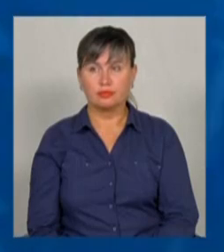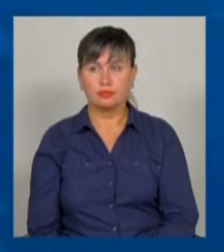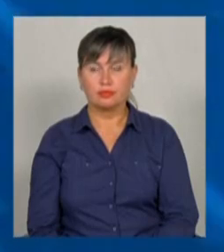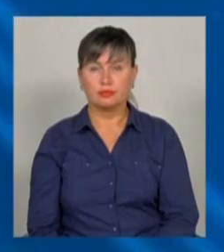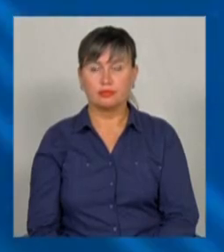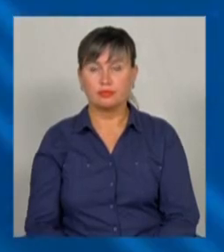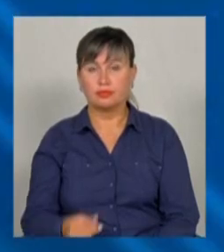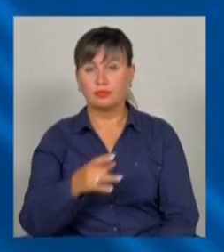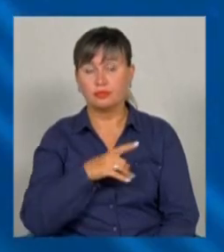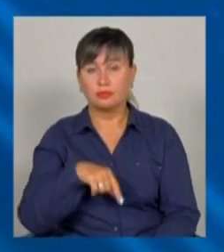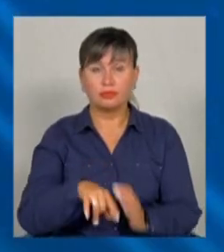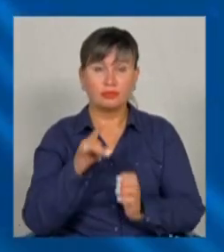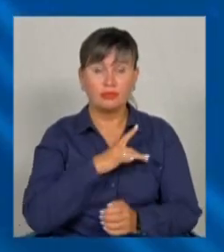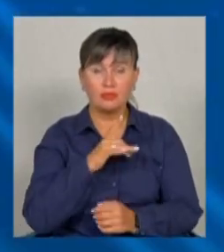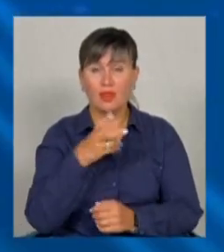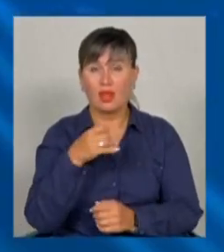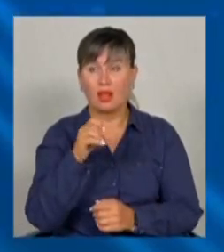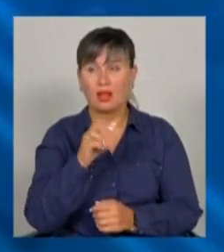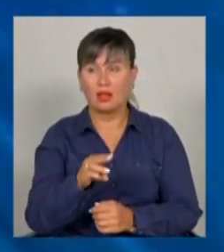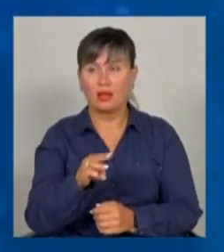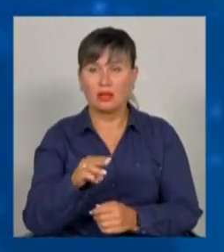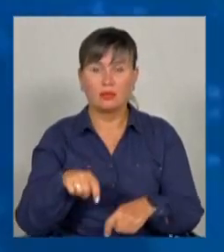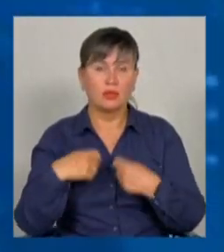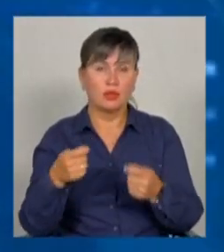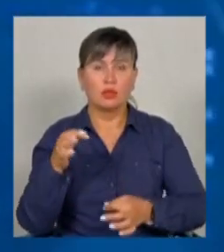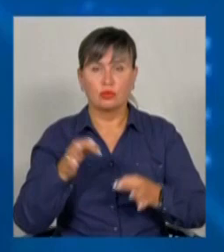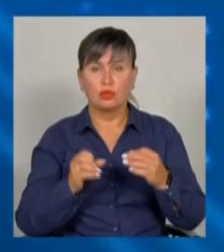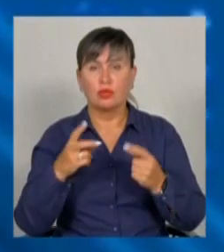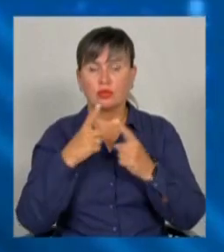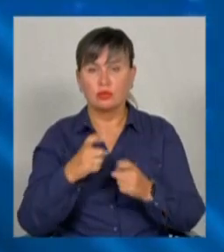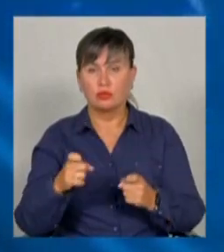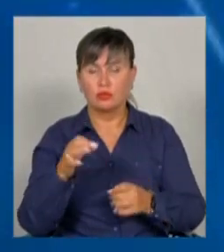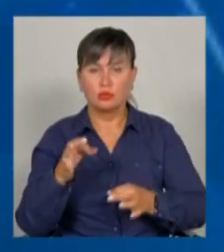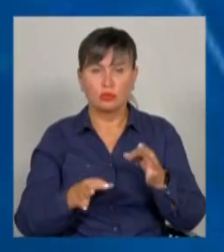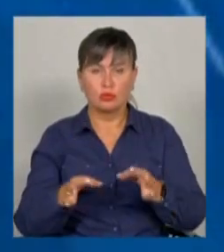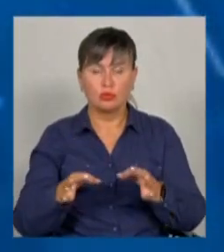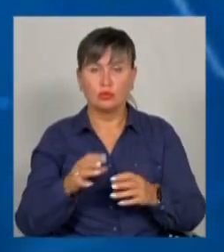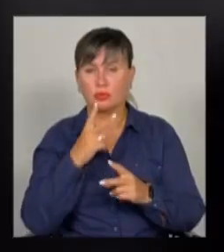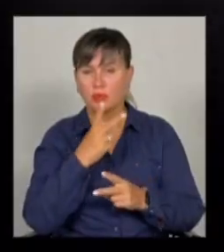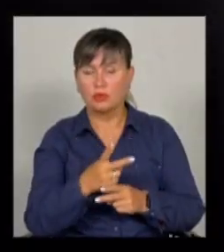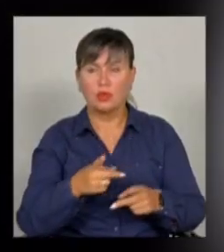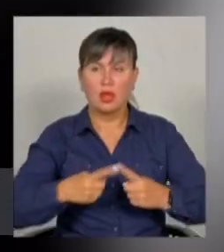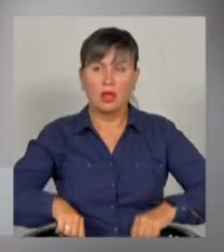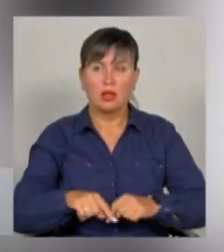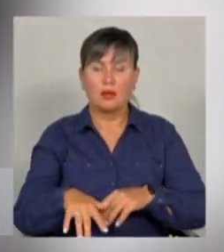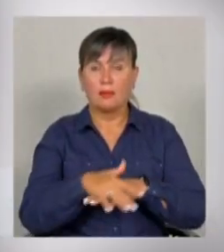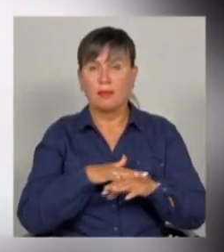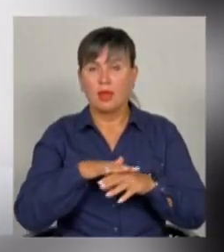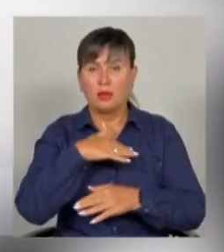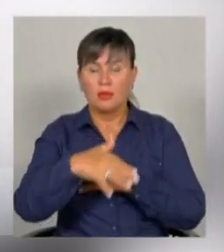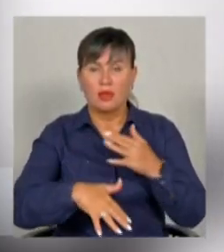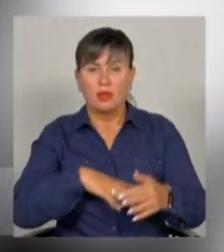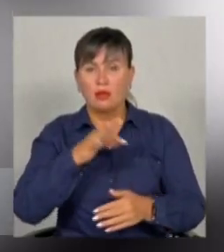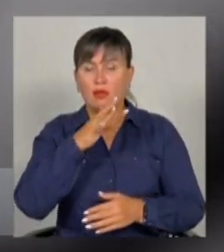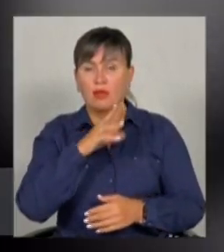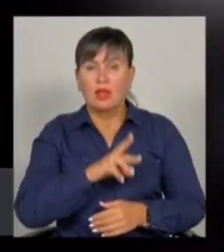Дело Дикого Армана и Кайрата Кудайбергена передали в суд. Как сообщили в госсуде, их подозревают в организации и участии в массовых беспорядках во